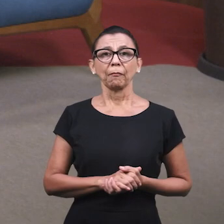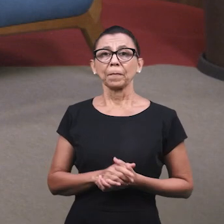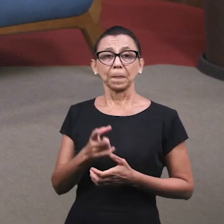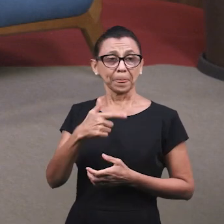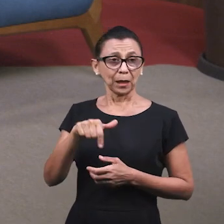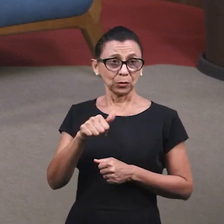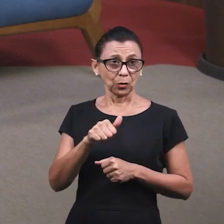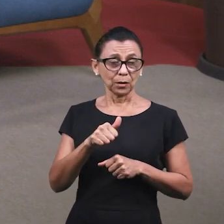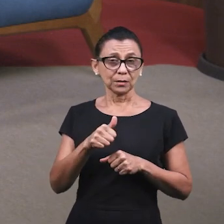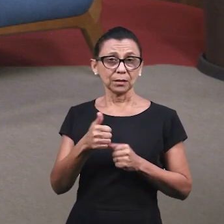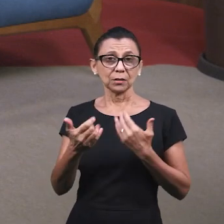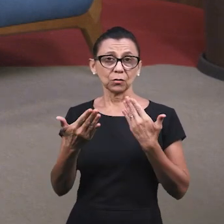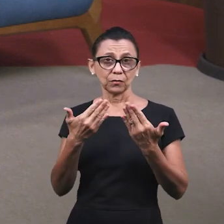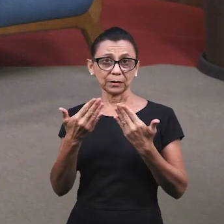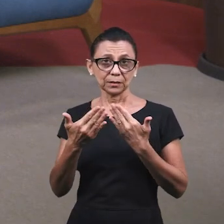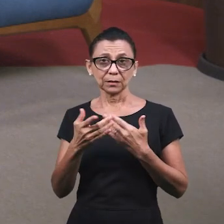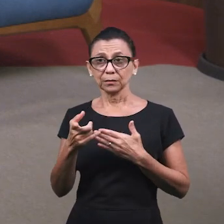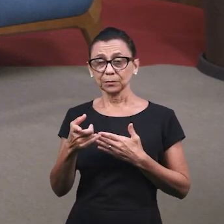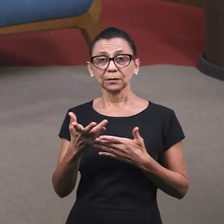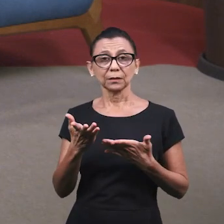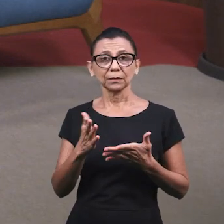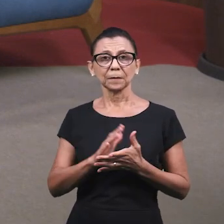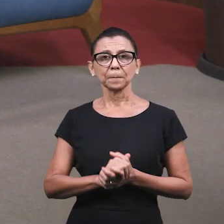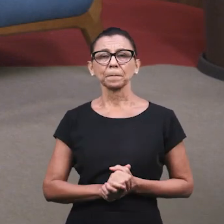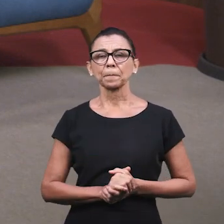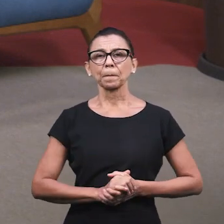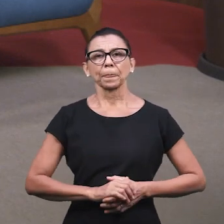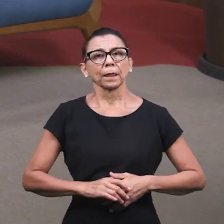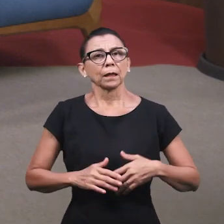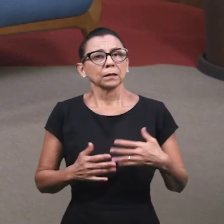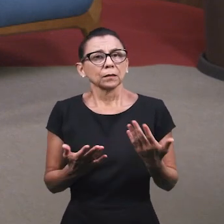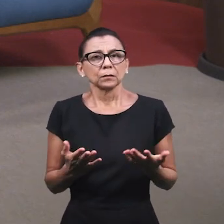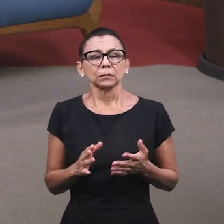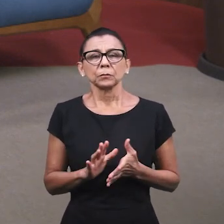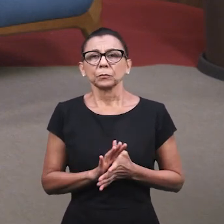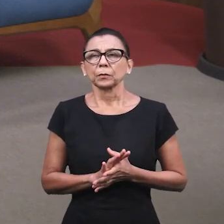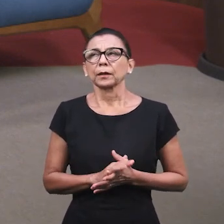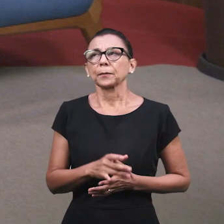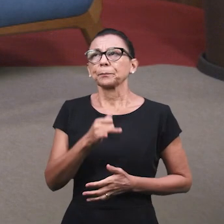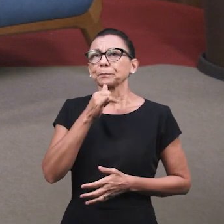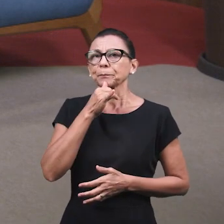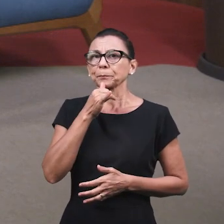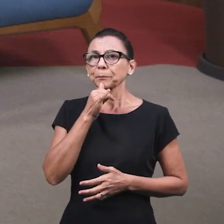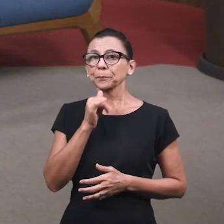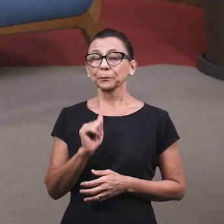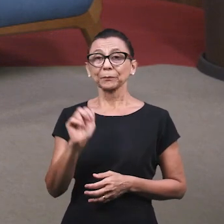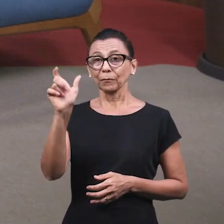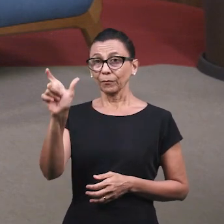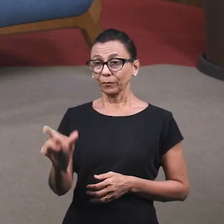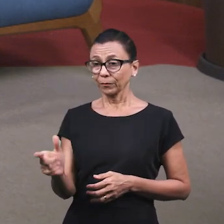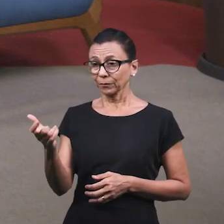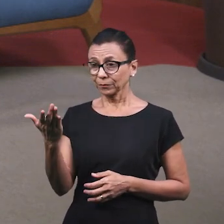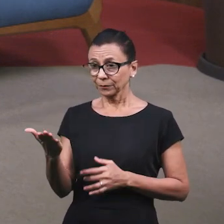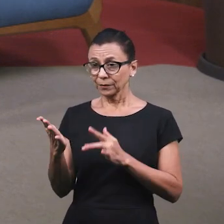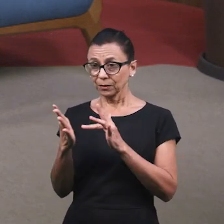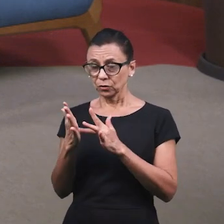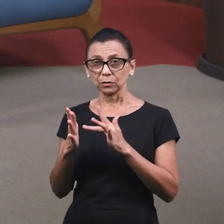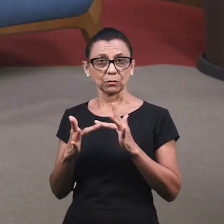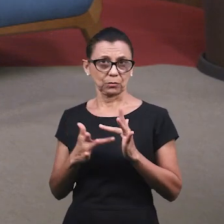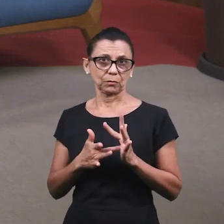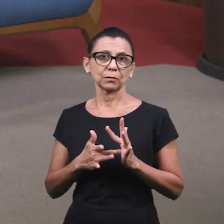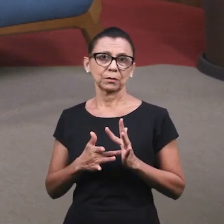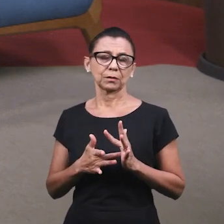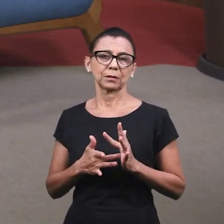écrire. On était en train de parler sur cela, n'est-ce pas, Sergio? Exactement. Nous ne pouvons pas rester seulement dans